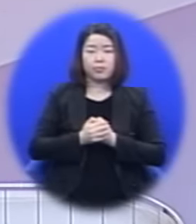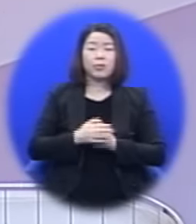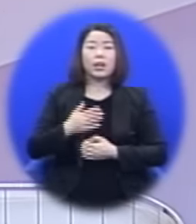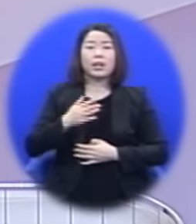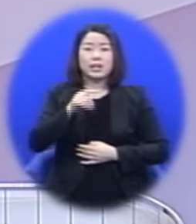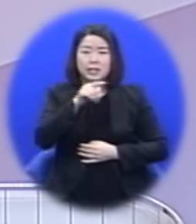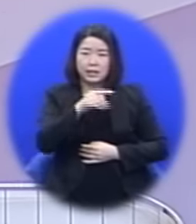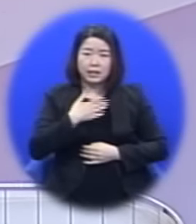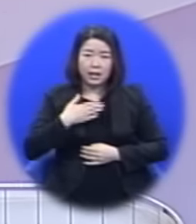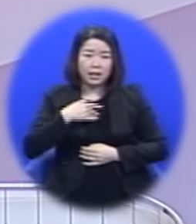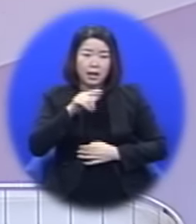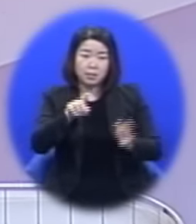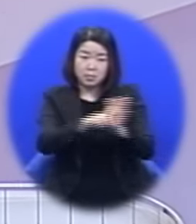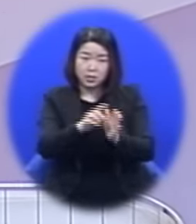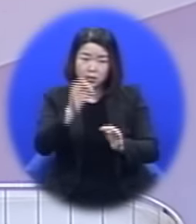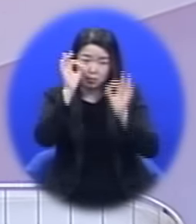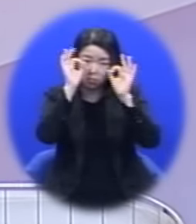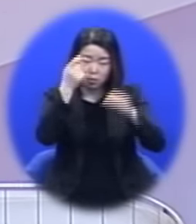내가 믿음을 보겠느냐?